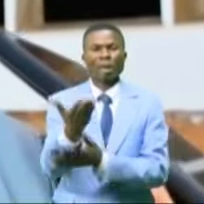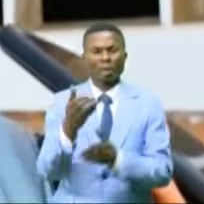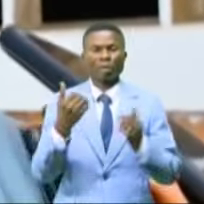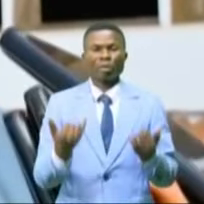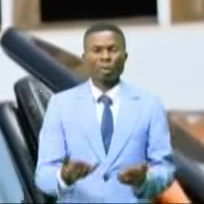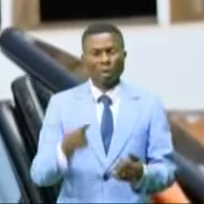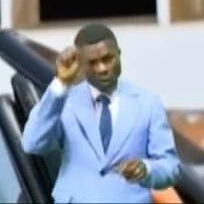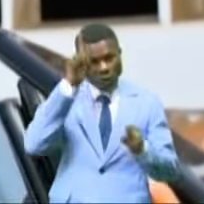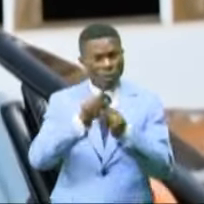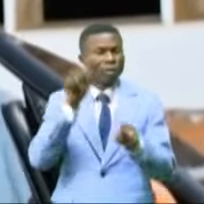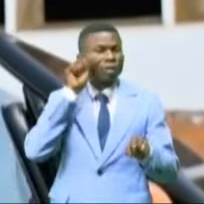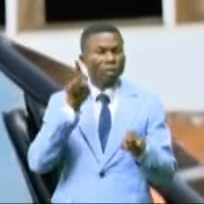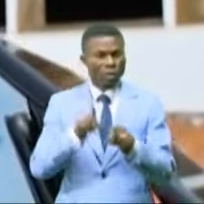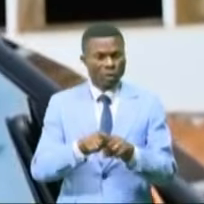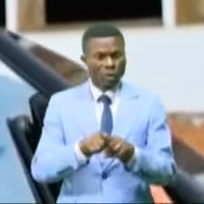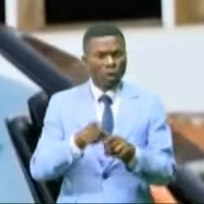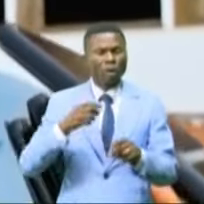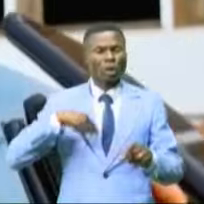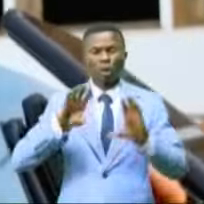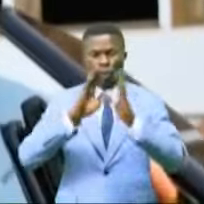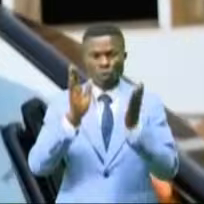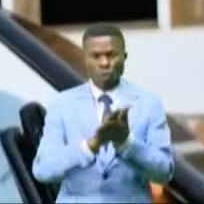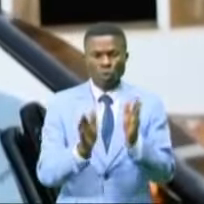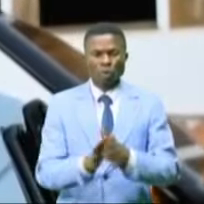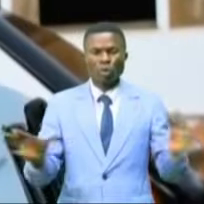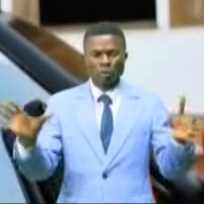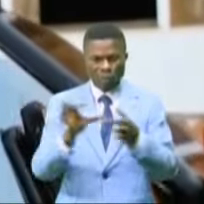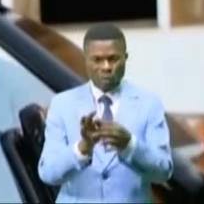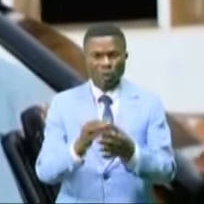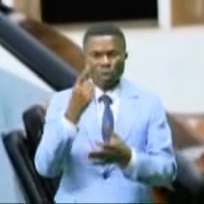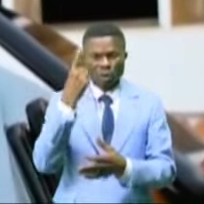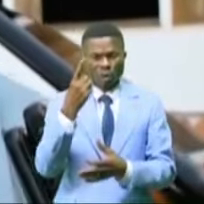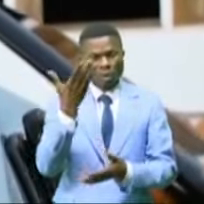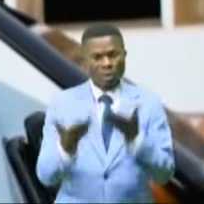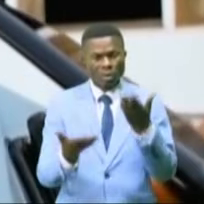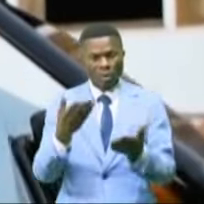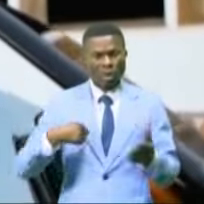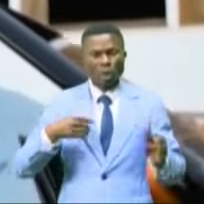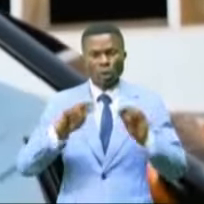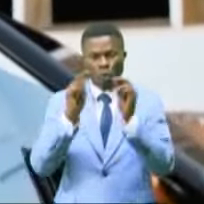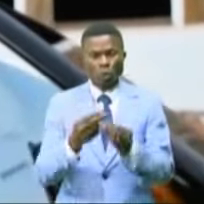à nos frères, pour qu'on puisse être en cohésion. Si peut-être nous sommes